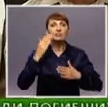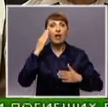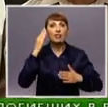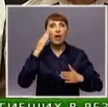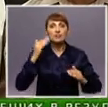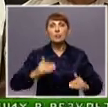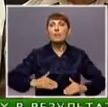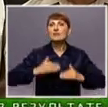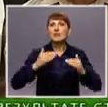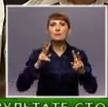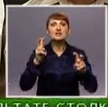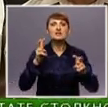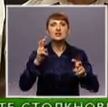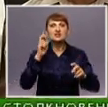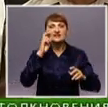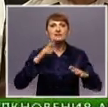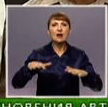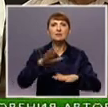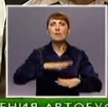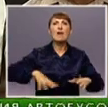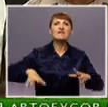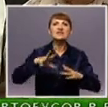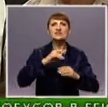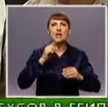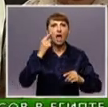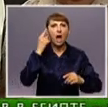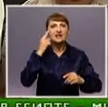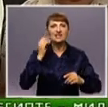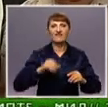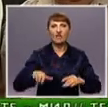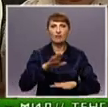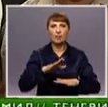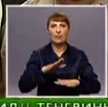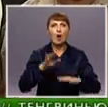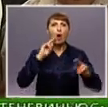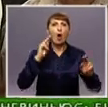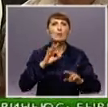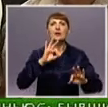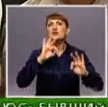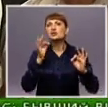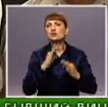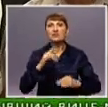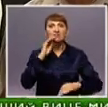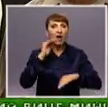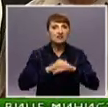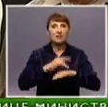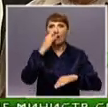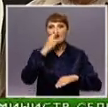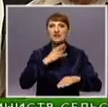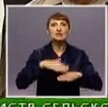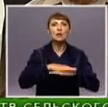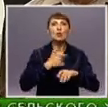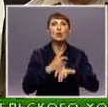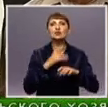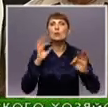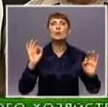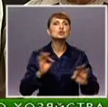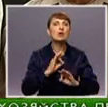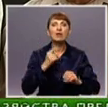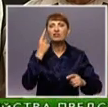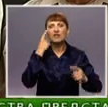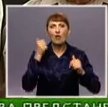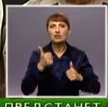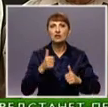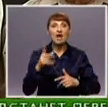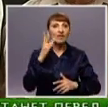поднял престиж страны в Европе и по всей Азии. Ермек Серкибаев оперным искусством доказал, что казахский народ очень музыкальный и творческий. В Алматы он